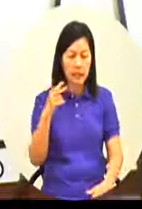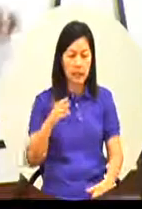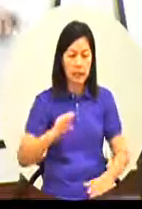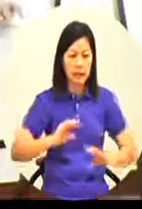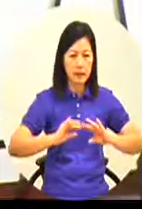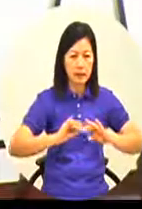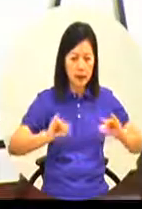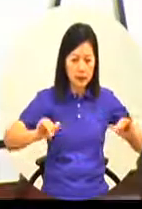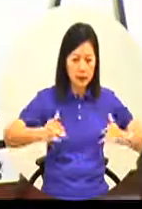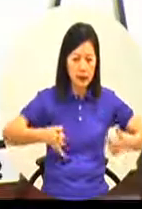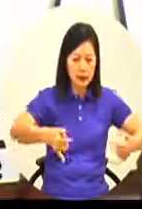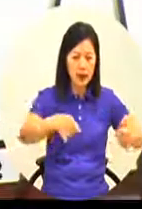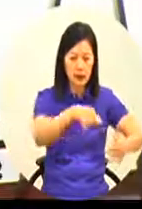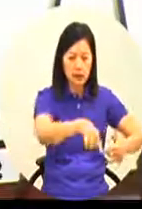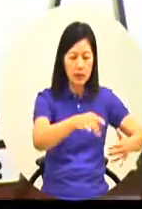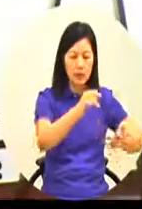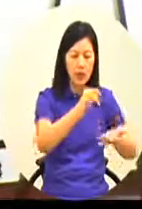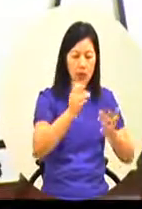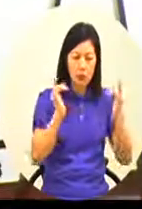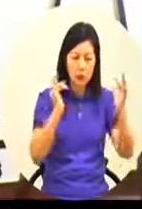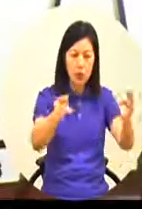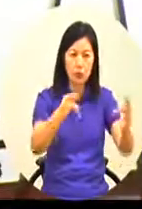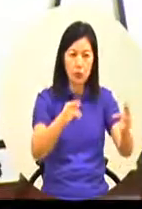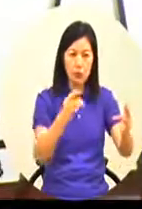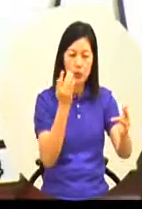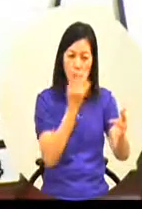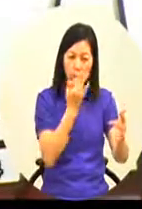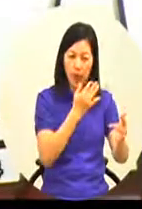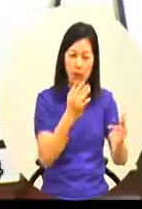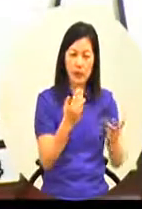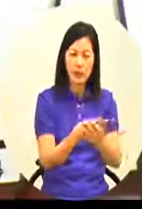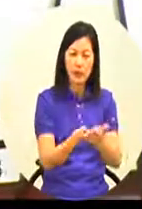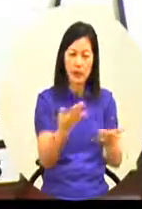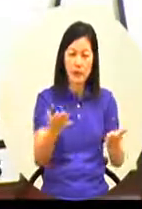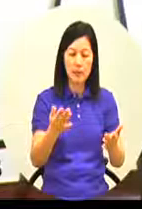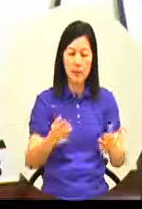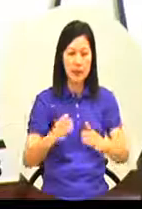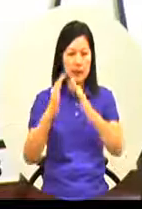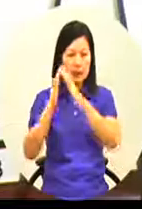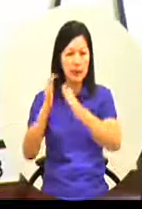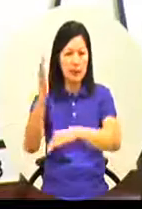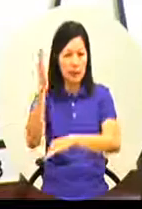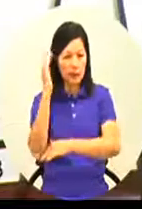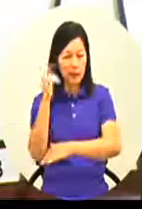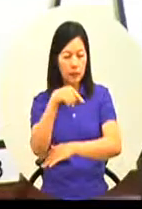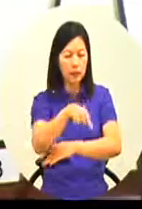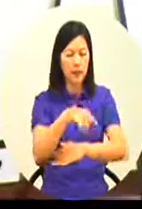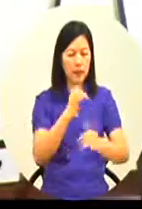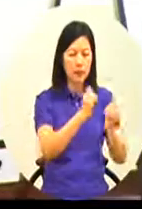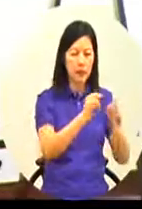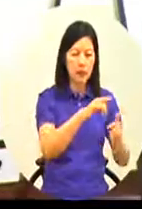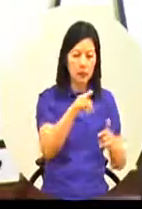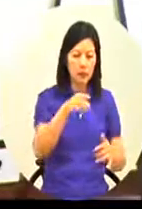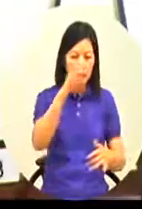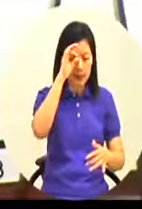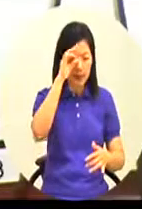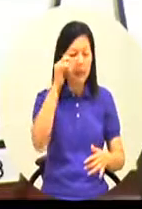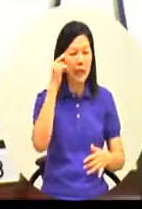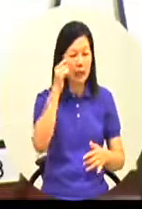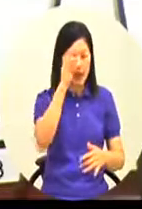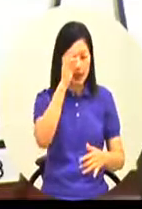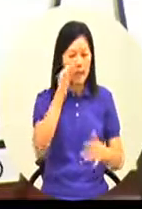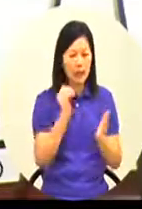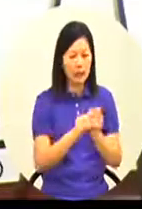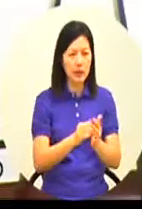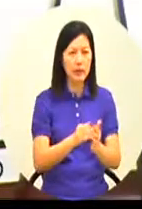跟共同生存，这个才是我们现在目前政府跟我们民众希望看到的。那等一下再请赵局长简单